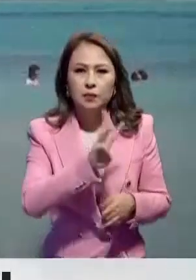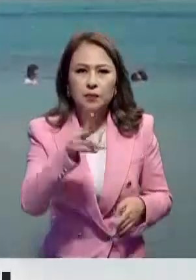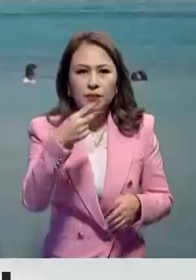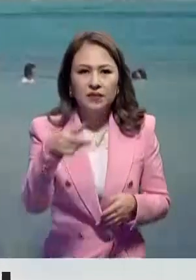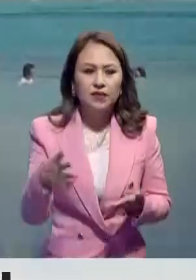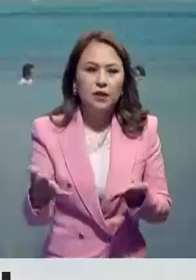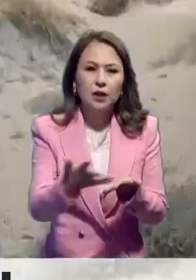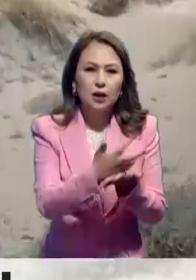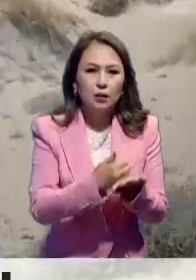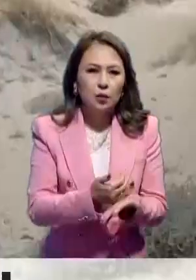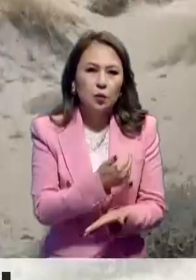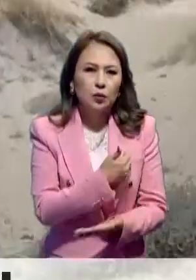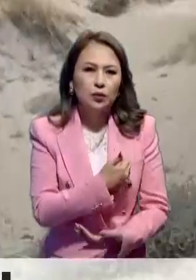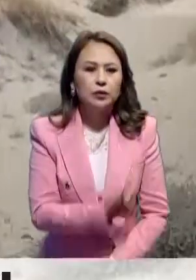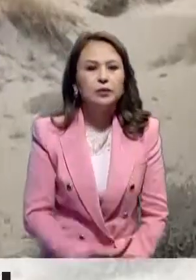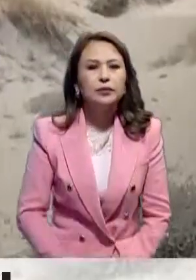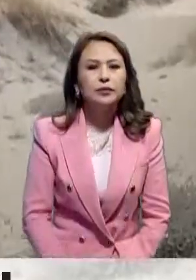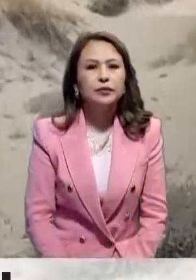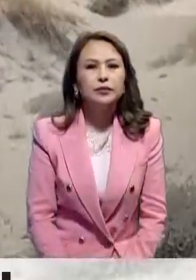жинауға ниетті.